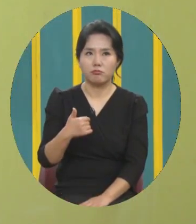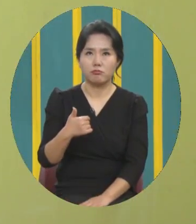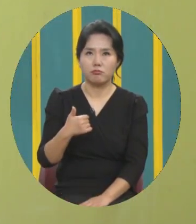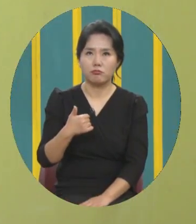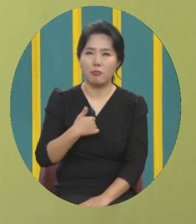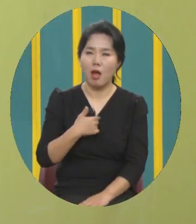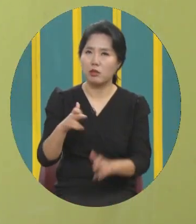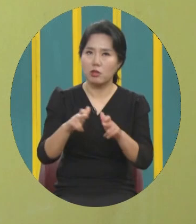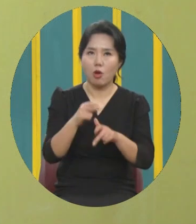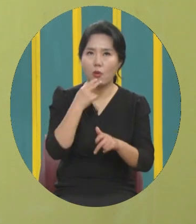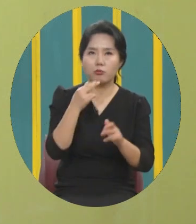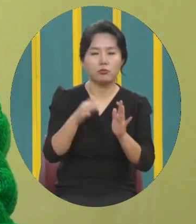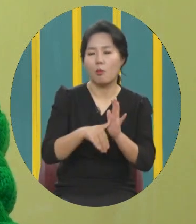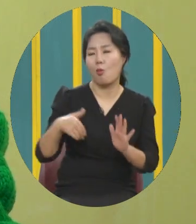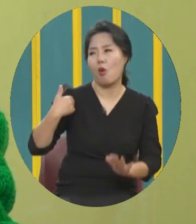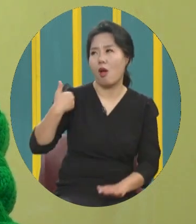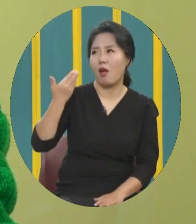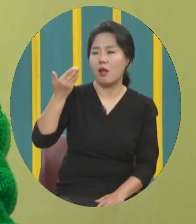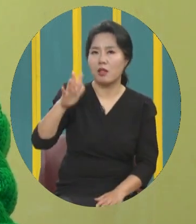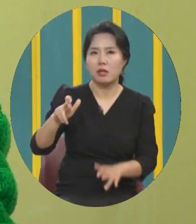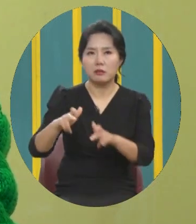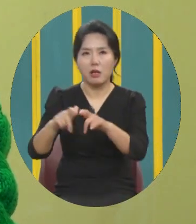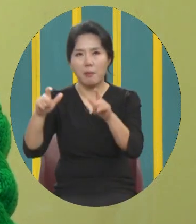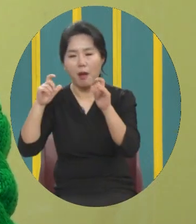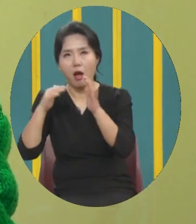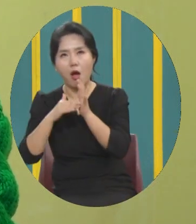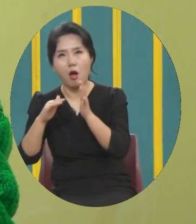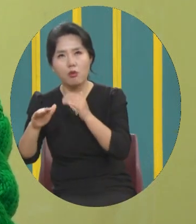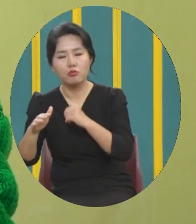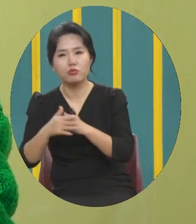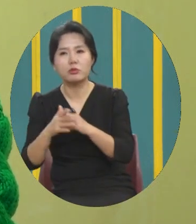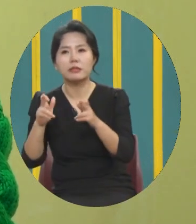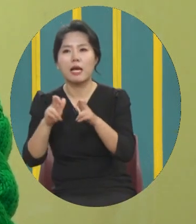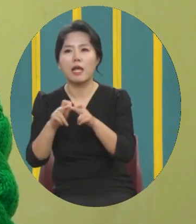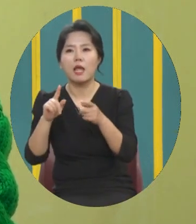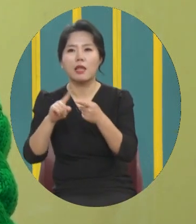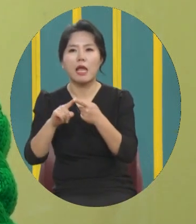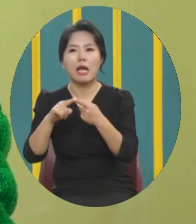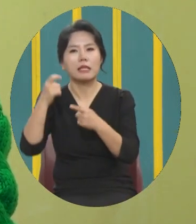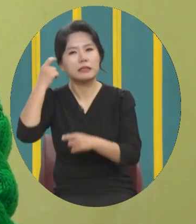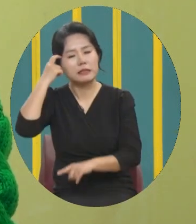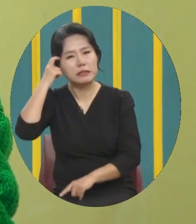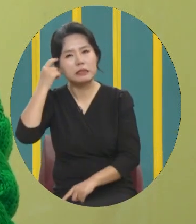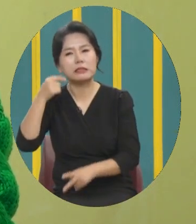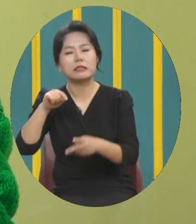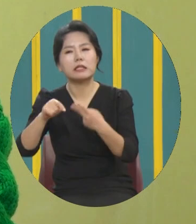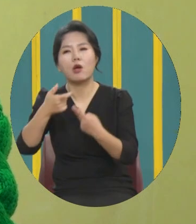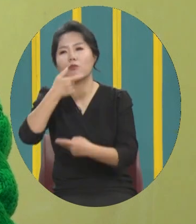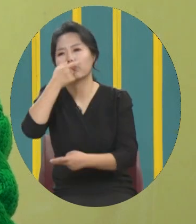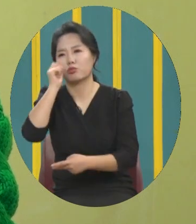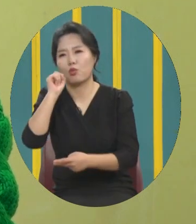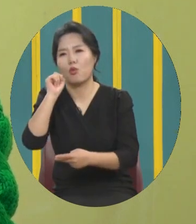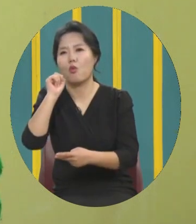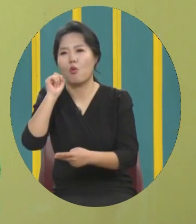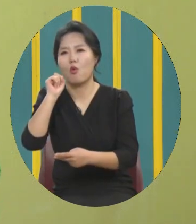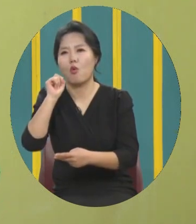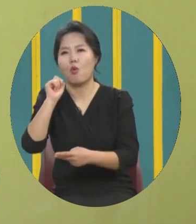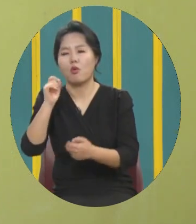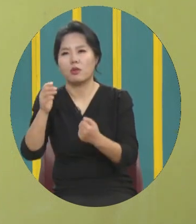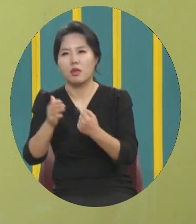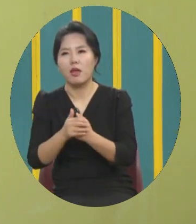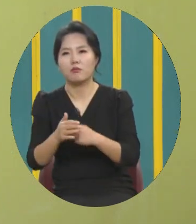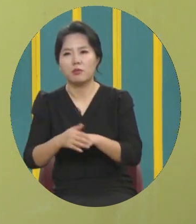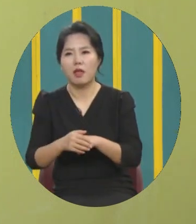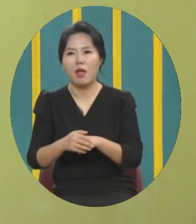가지 불편함들이 되게 많아요. 장애에 대한 인식과 이해에 대한 많은 부족한 부분들을 채워나가기 위해서 그런 일들을